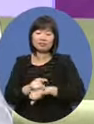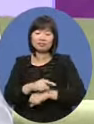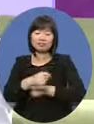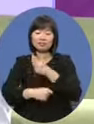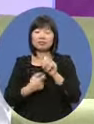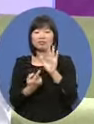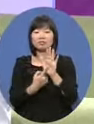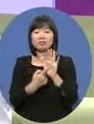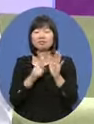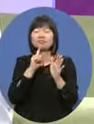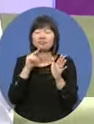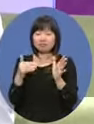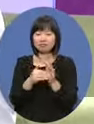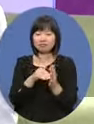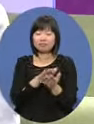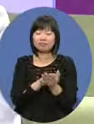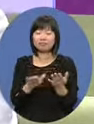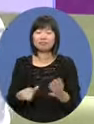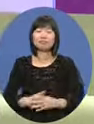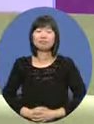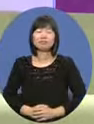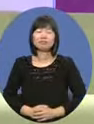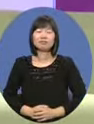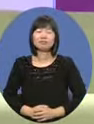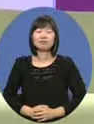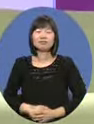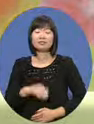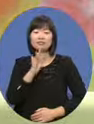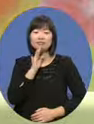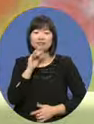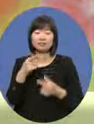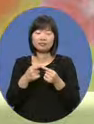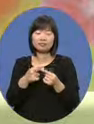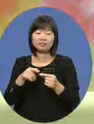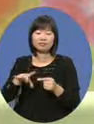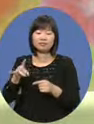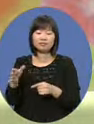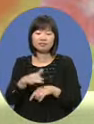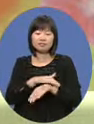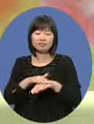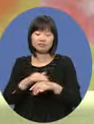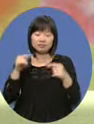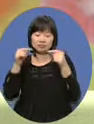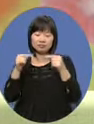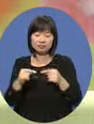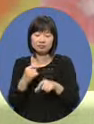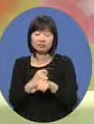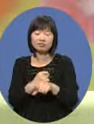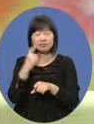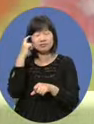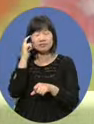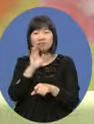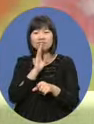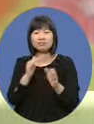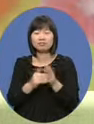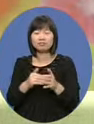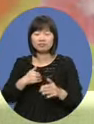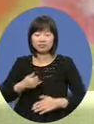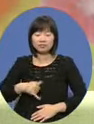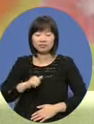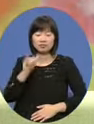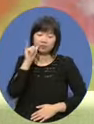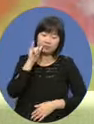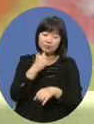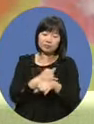마음껏 발현이 됩니다. 네. 정말 첫 단추부터 잘 끼워야 되겠다는 생각이 드는데요. 내 아이가